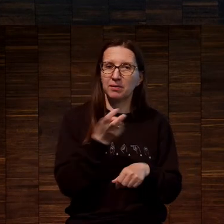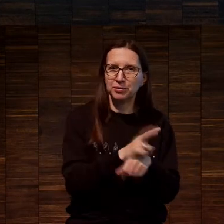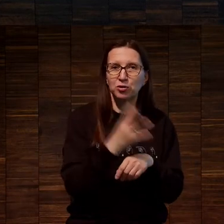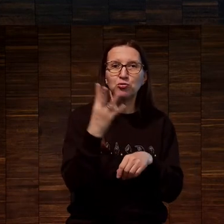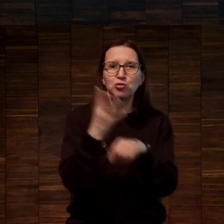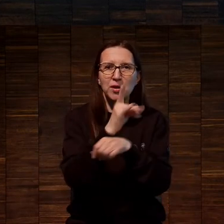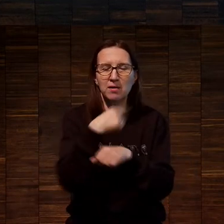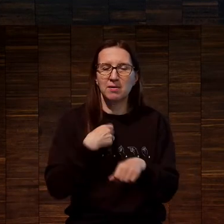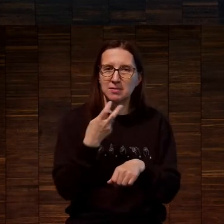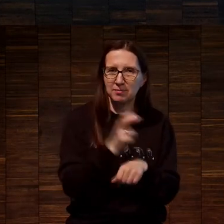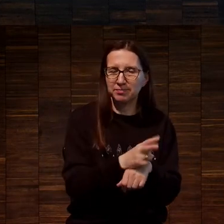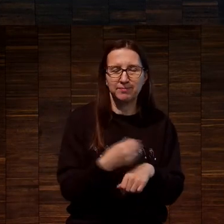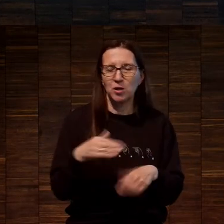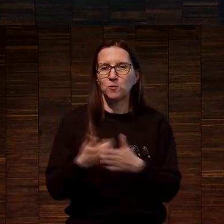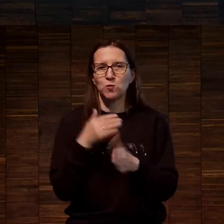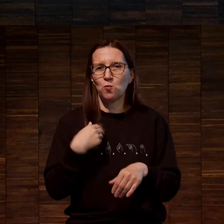подряд.